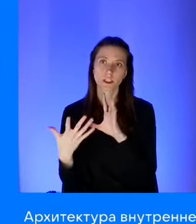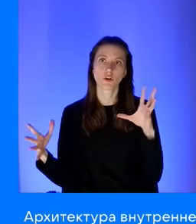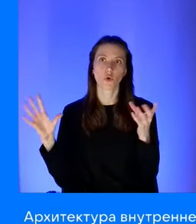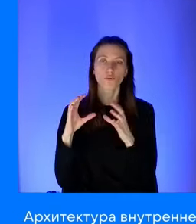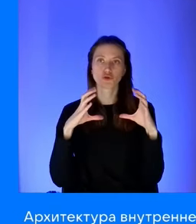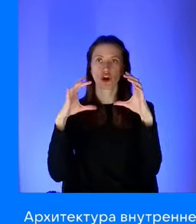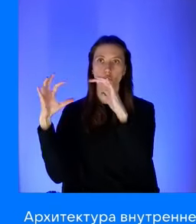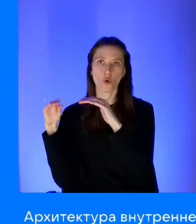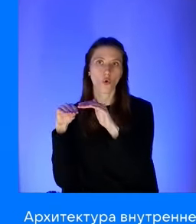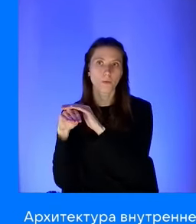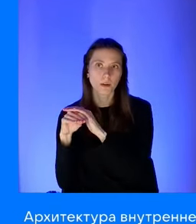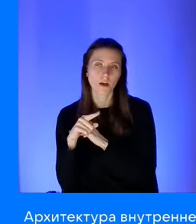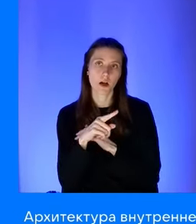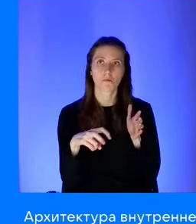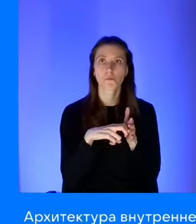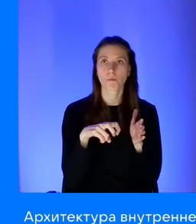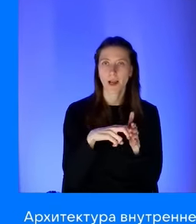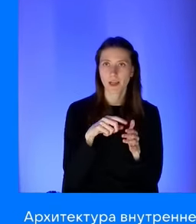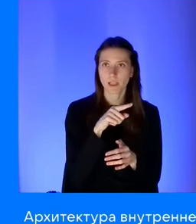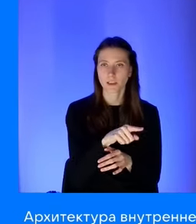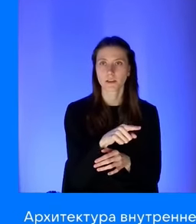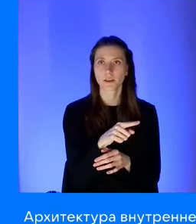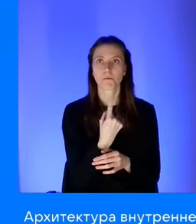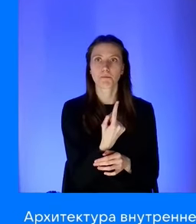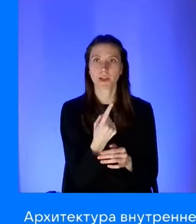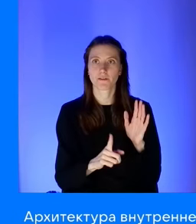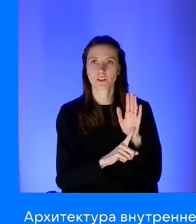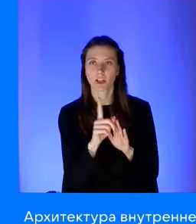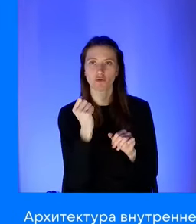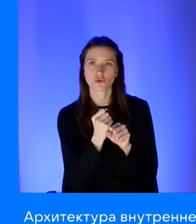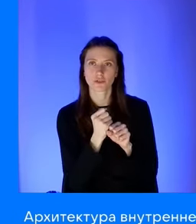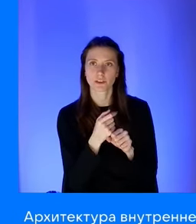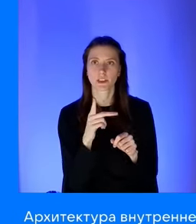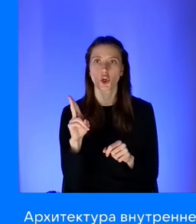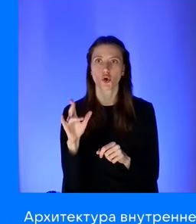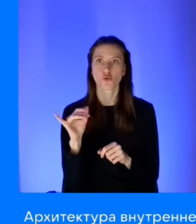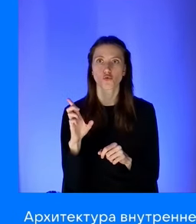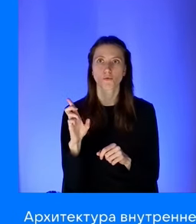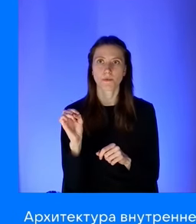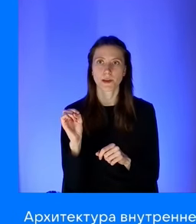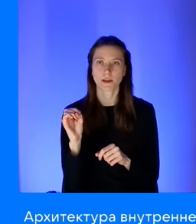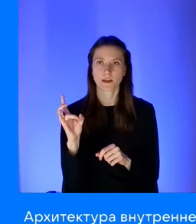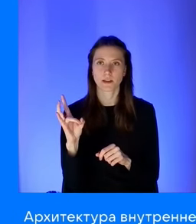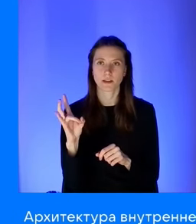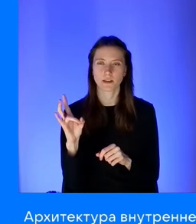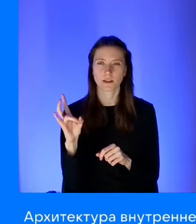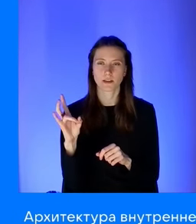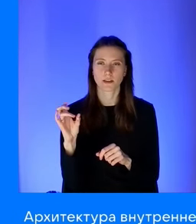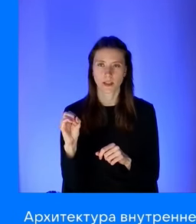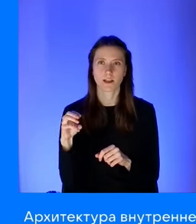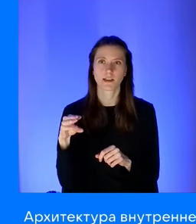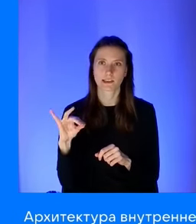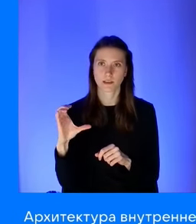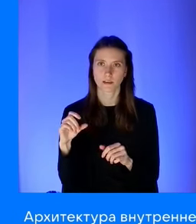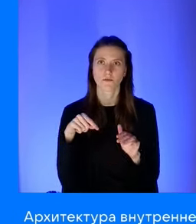говорил mail первый там начали делать активно там кубернетес в группе и причём достаточно много